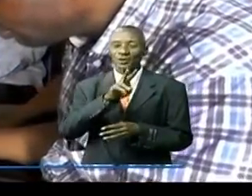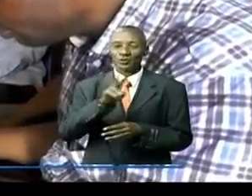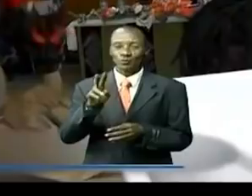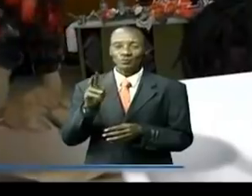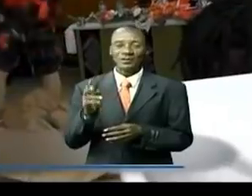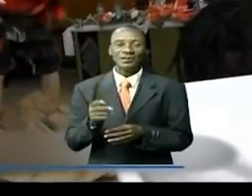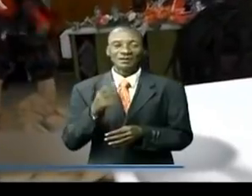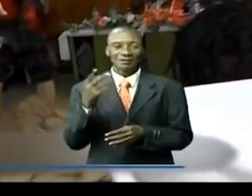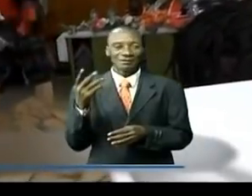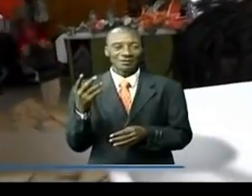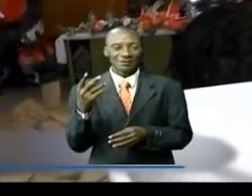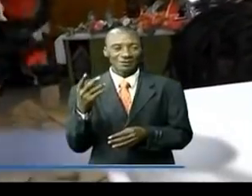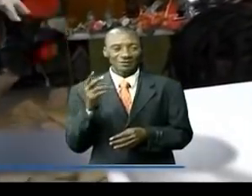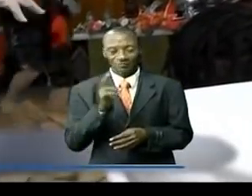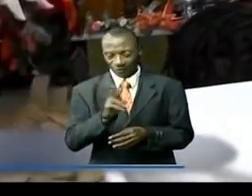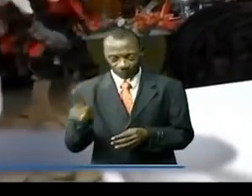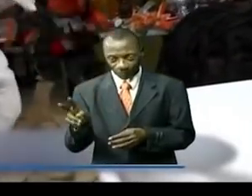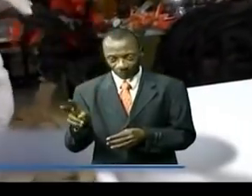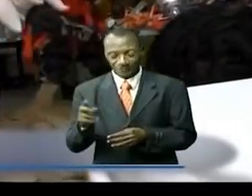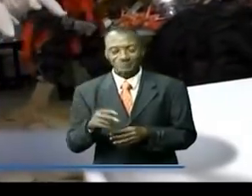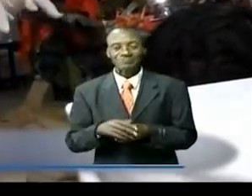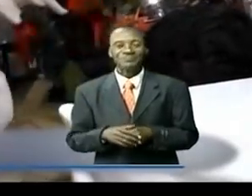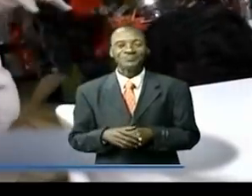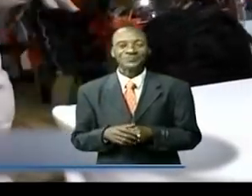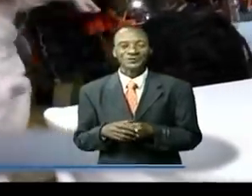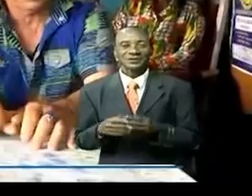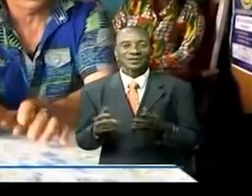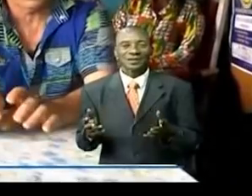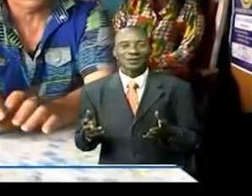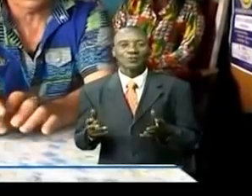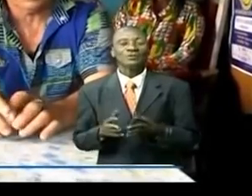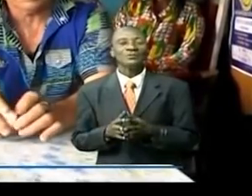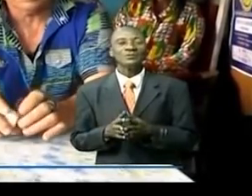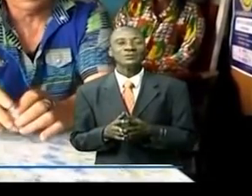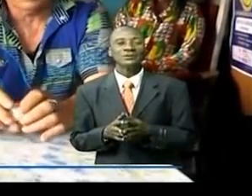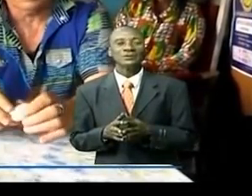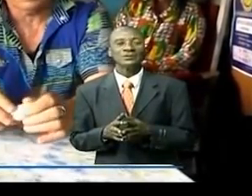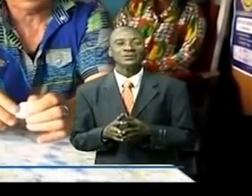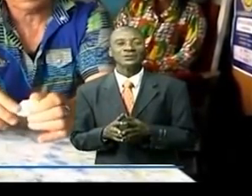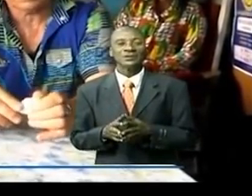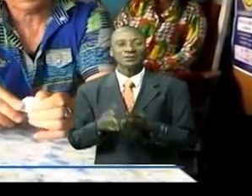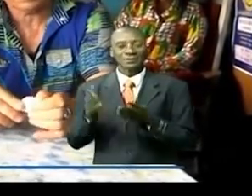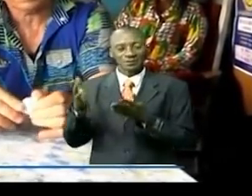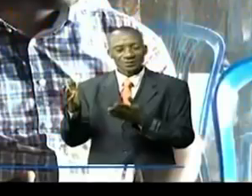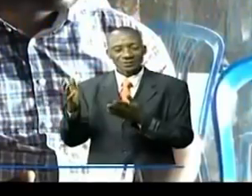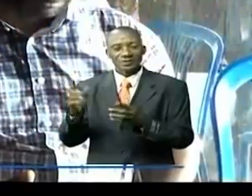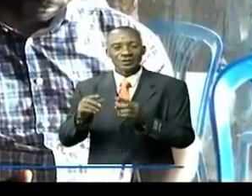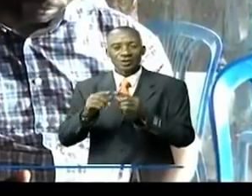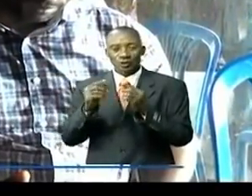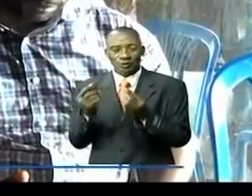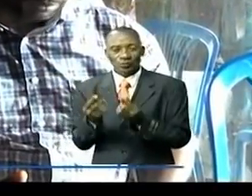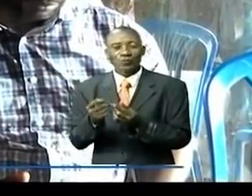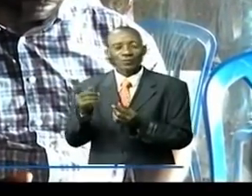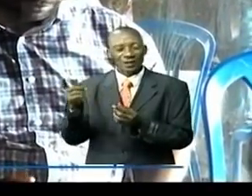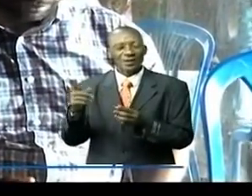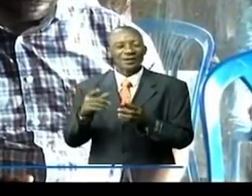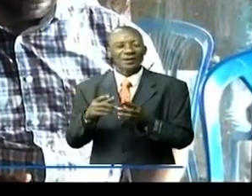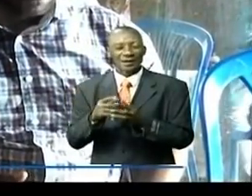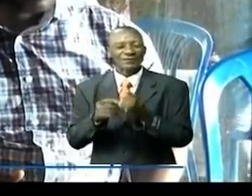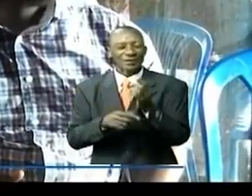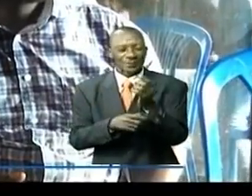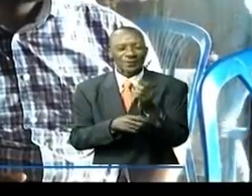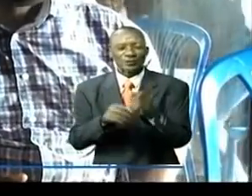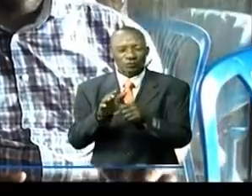220 spectacles professionnels, 1047 d'enfants, 4 des orphelins et 11 des troupes de jeunes. 3 sites ont